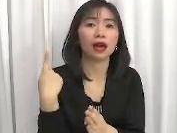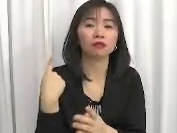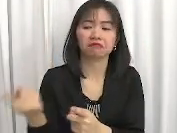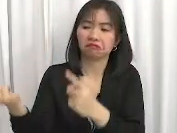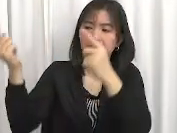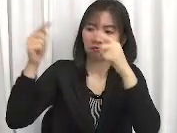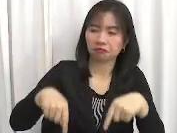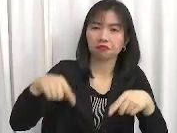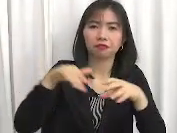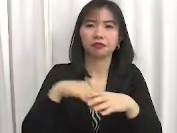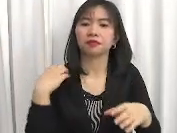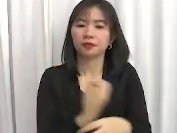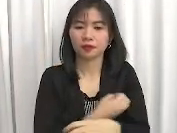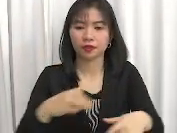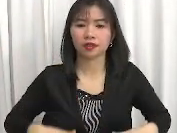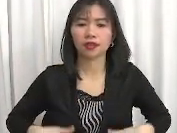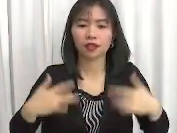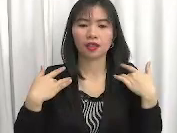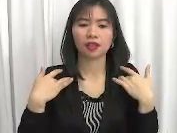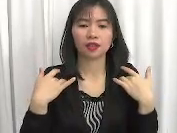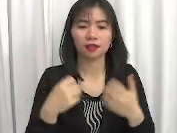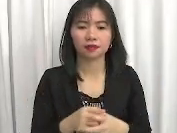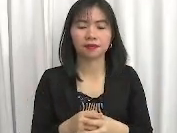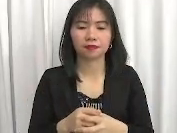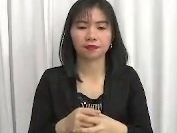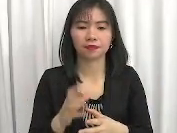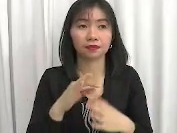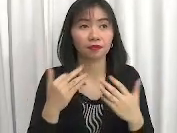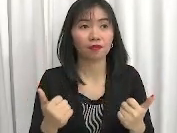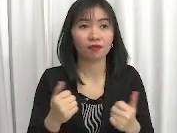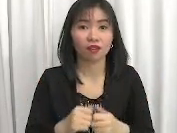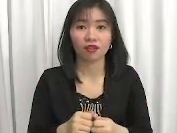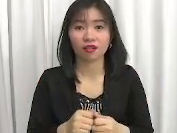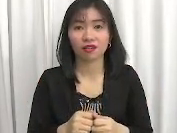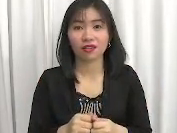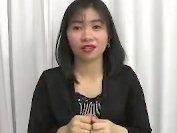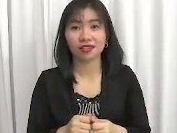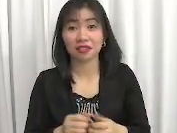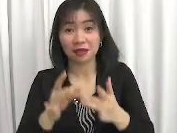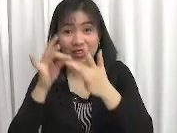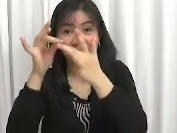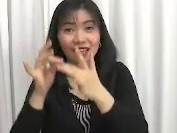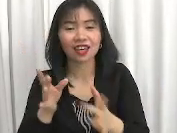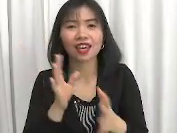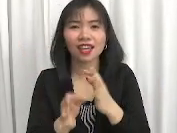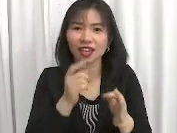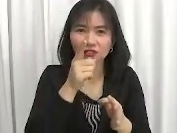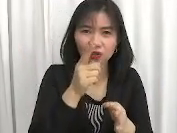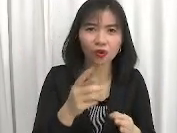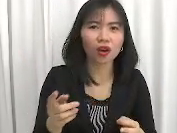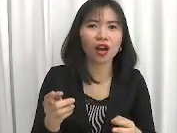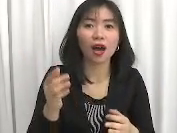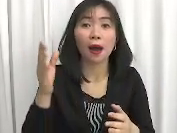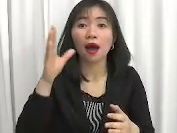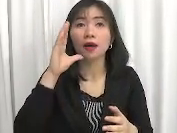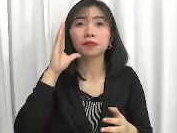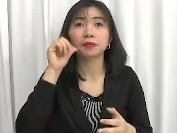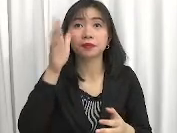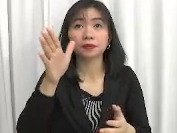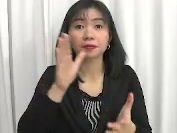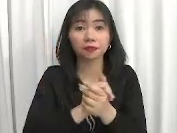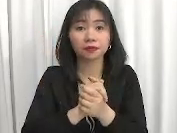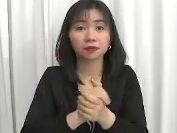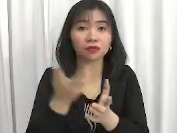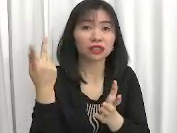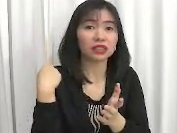dumarating, lalong-lalo na Brother Rudy, kapag may sakit yung misis mo, yeah, gusto mong umuwi, hindi ka payagan. Totoo